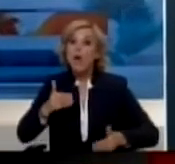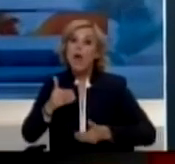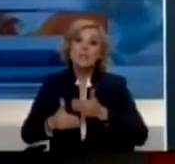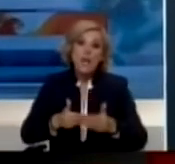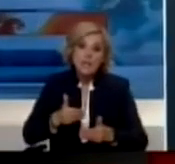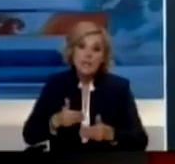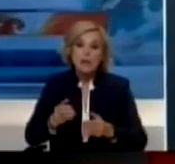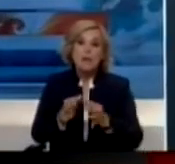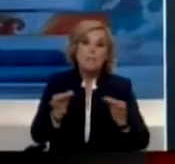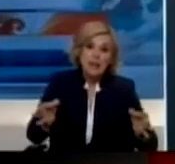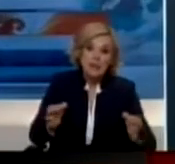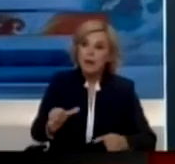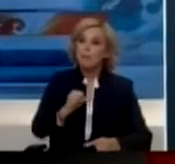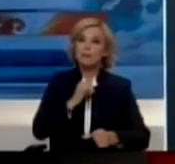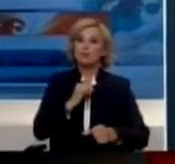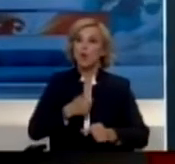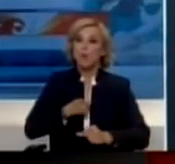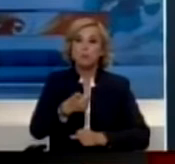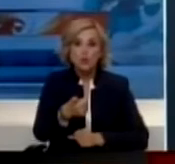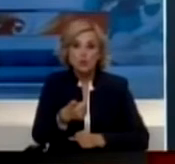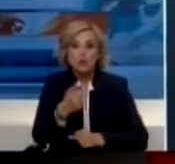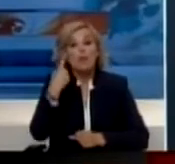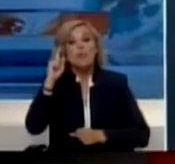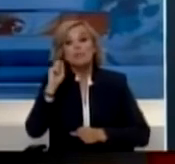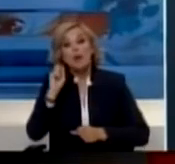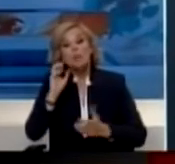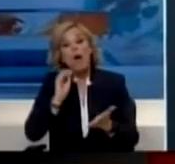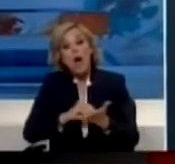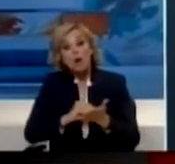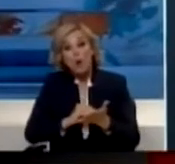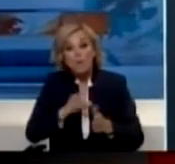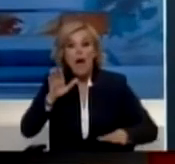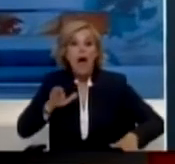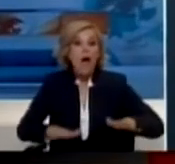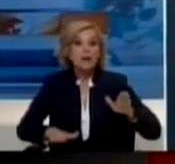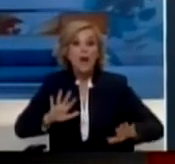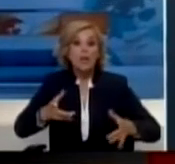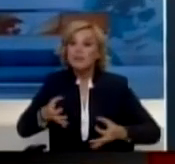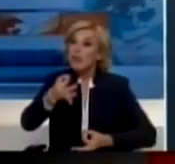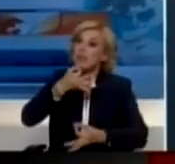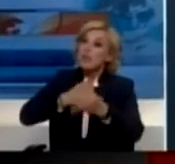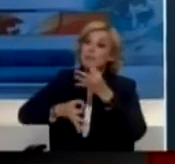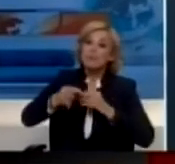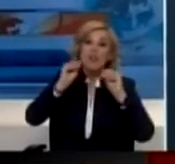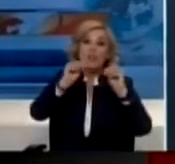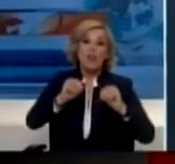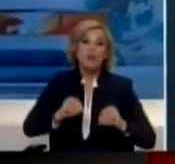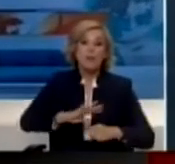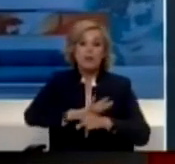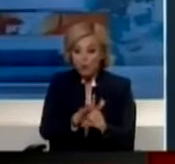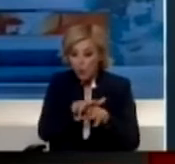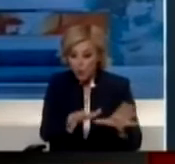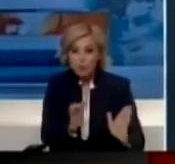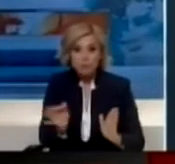φρένο, είτε να επιστρέφουμε στη λήψη κάποιων περιοριστικών μέτρων εφόσον προκύπτουν επιδημιολογικά δεδομένα. Δεδομένα τα οποία θα αξιολογούνται